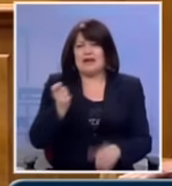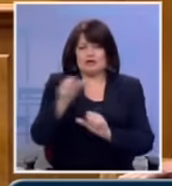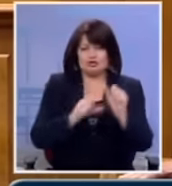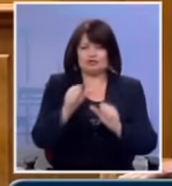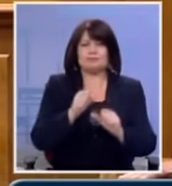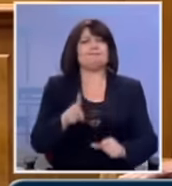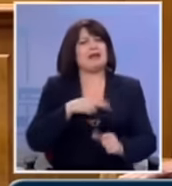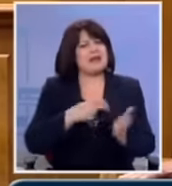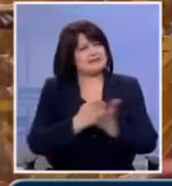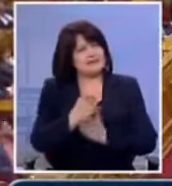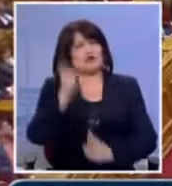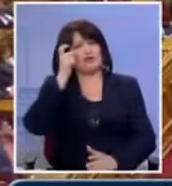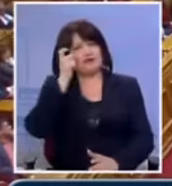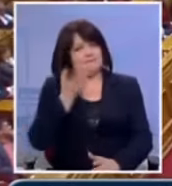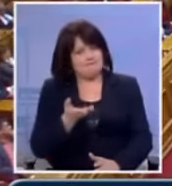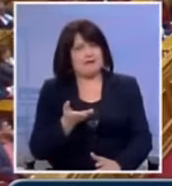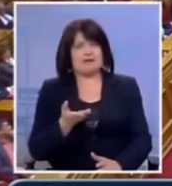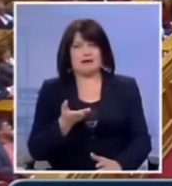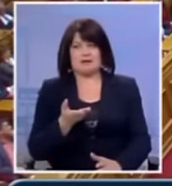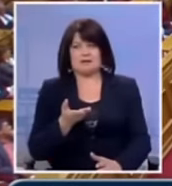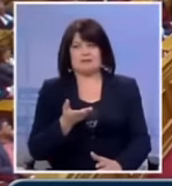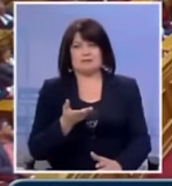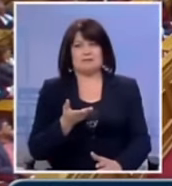Έχετε δίκιο, κύριε Σαμαρά.